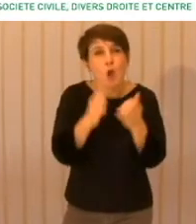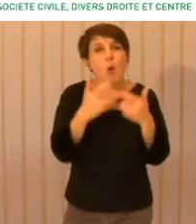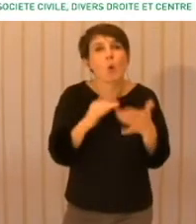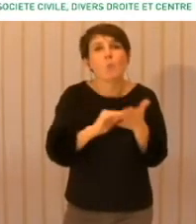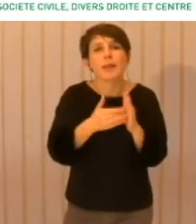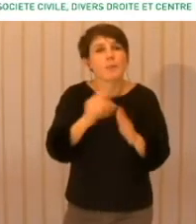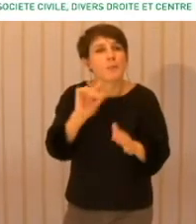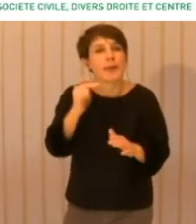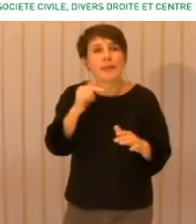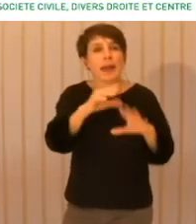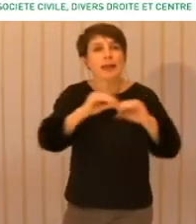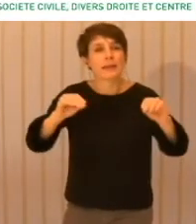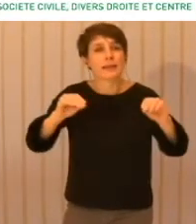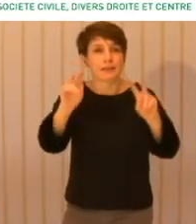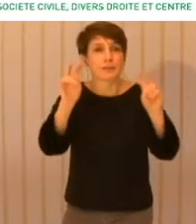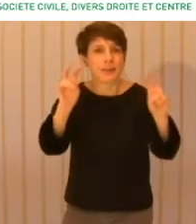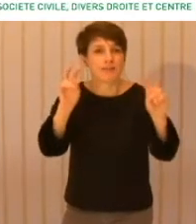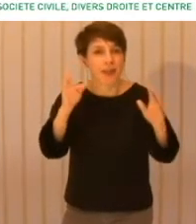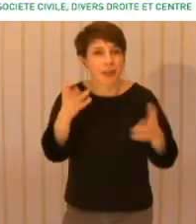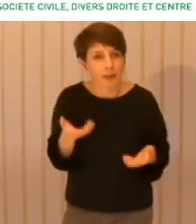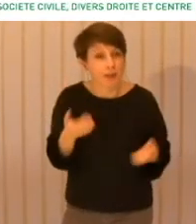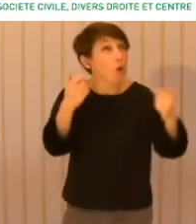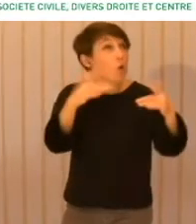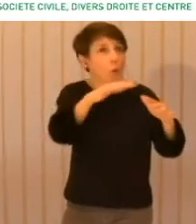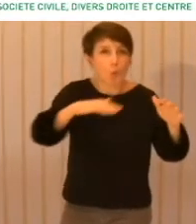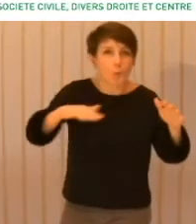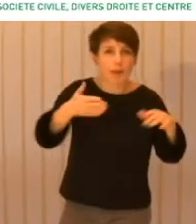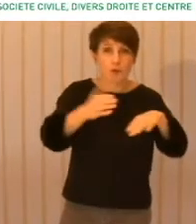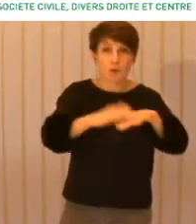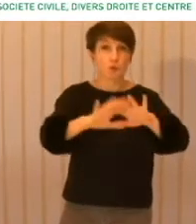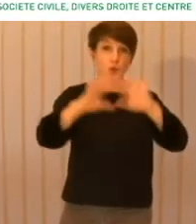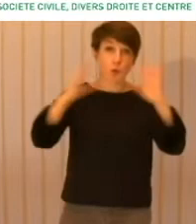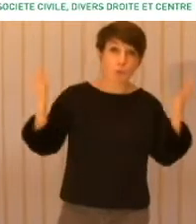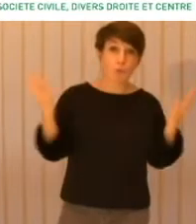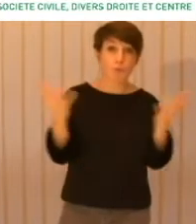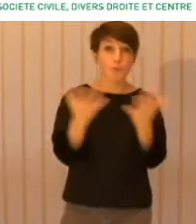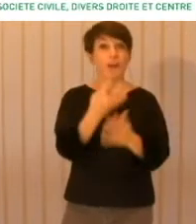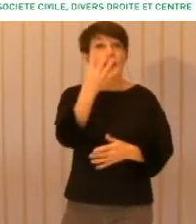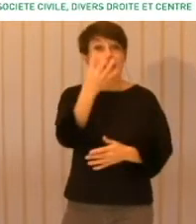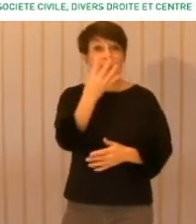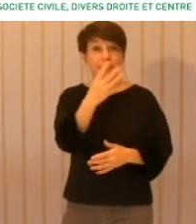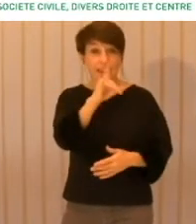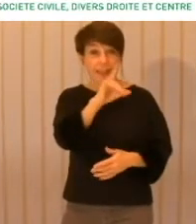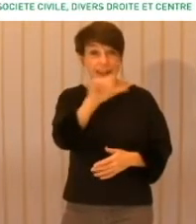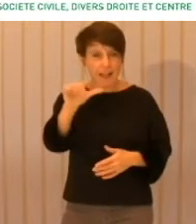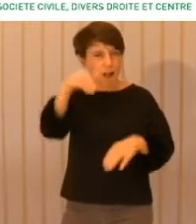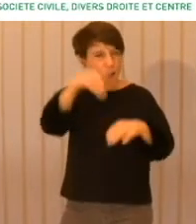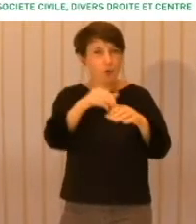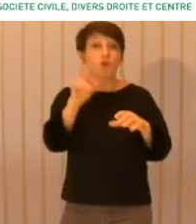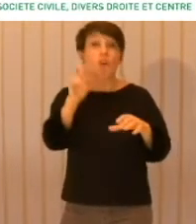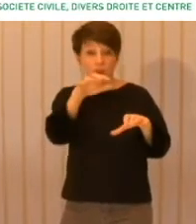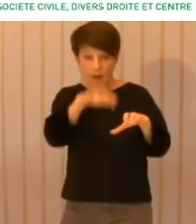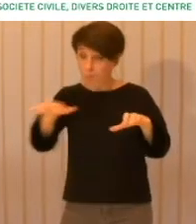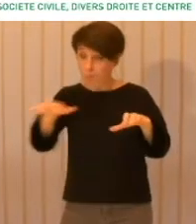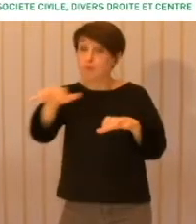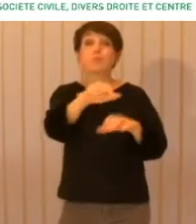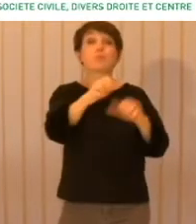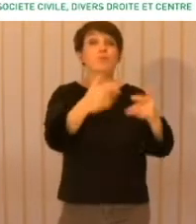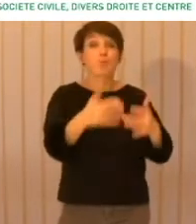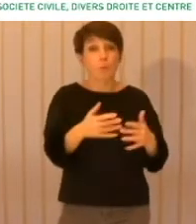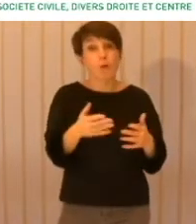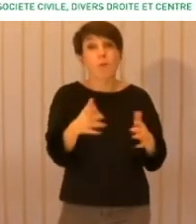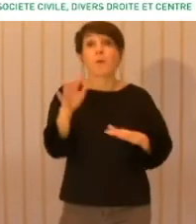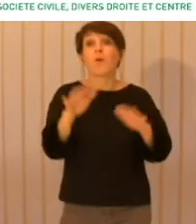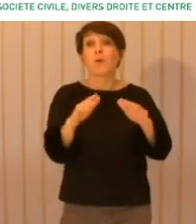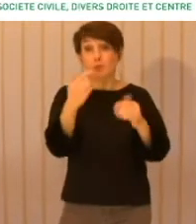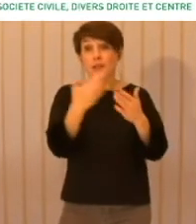vert disposeront les habitants dans les 4 hectares que vous avez aménagés. Et je comprends d'ailleurs que la réponse soit